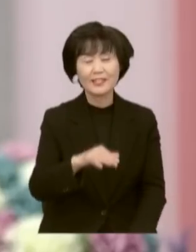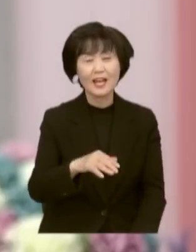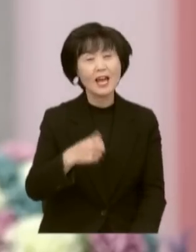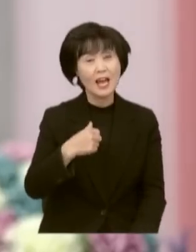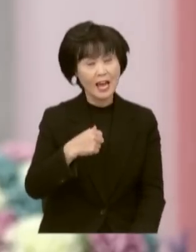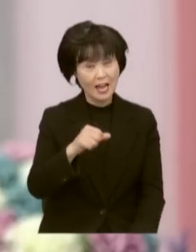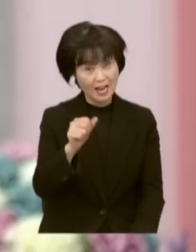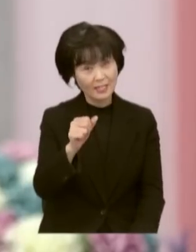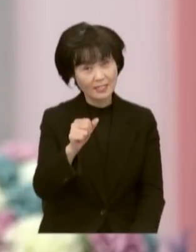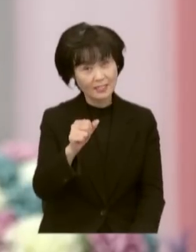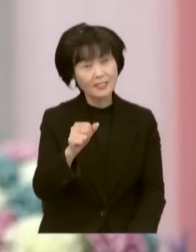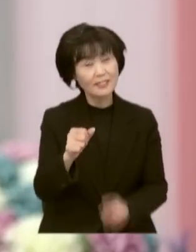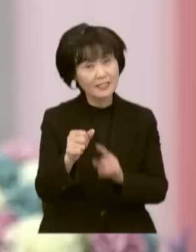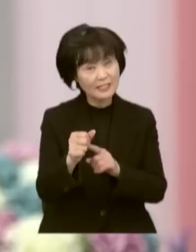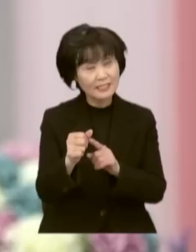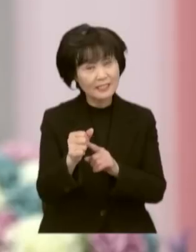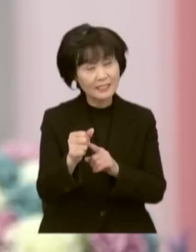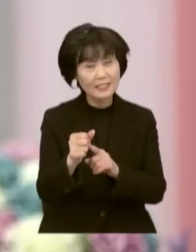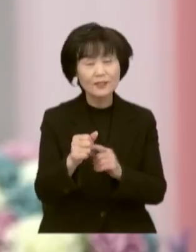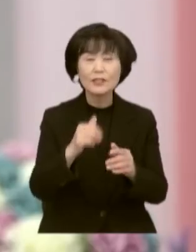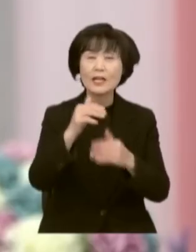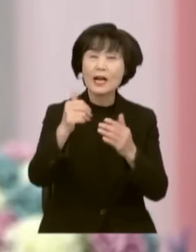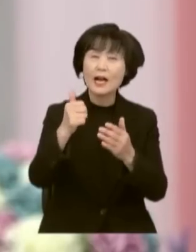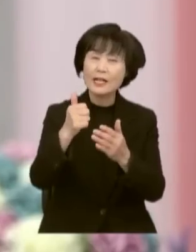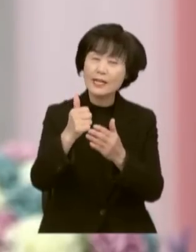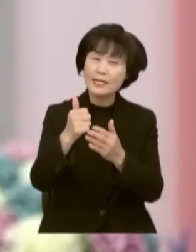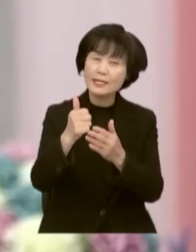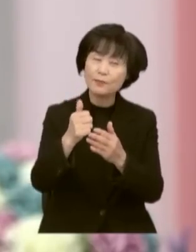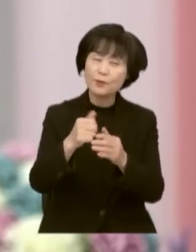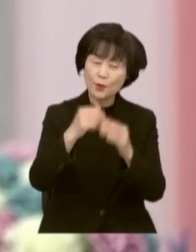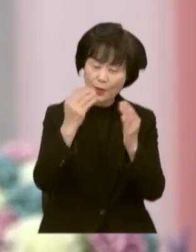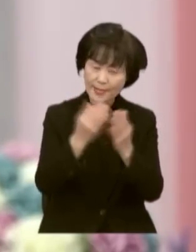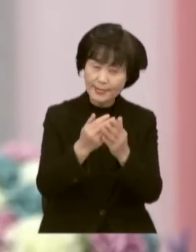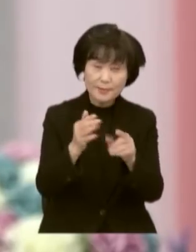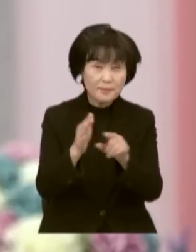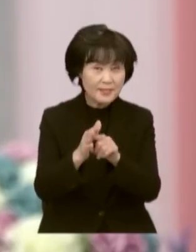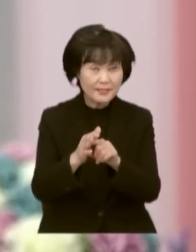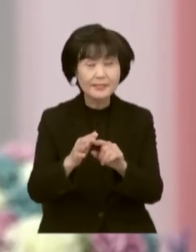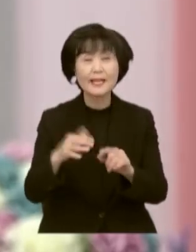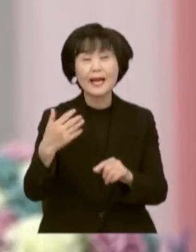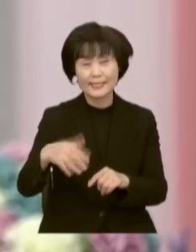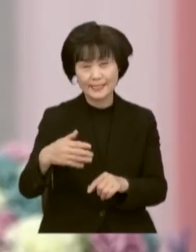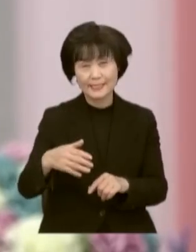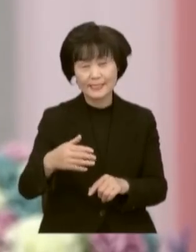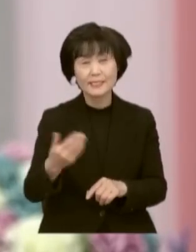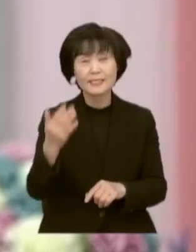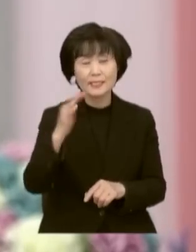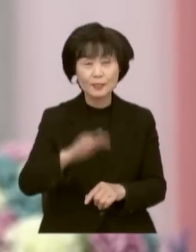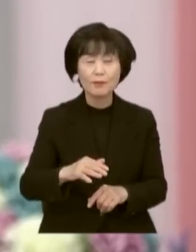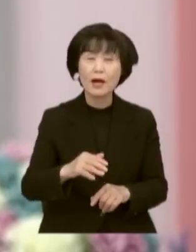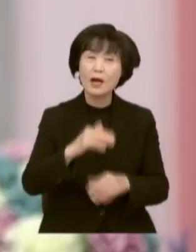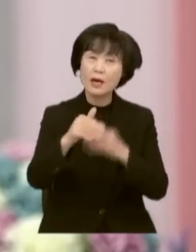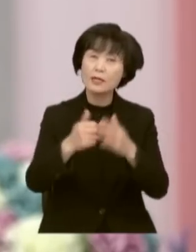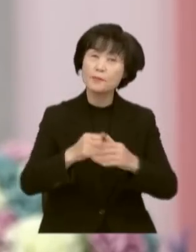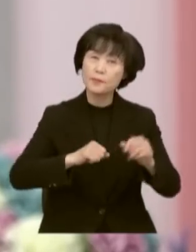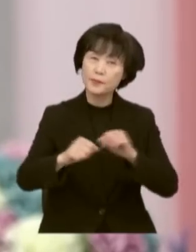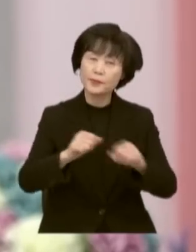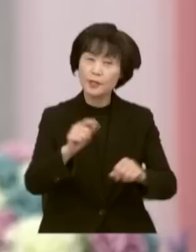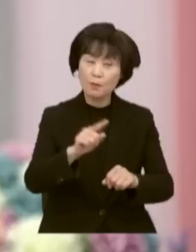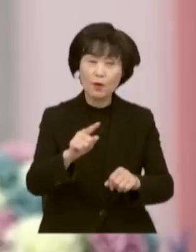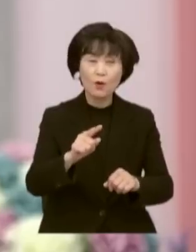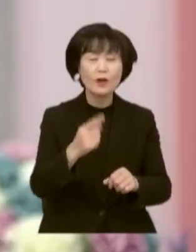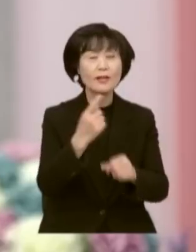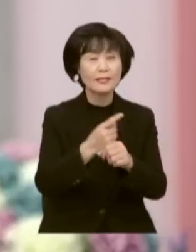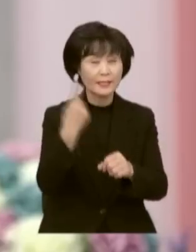얘가 뭐. 하나님 앞에 완전히 돌아온 건 아니에요. 그런데 하나님께서 어떻게 역사를 하셨냐면요.